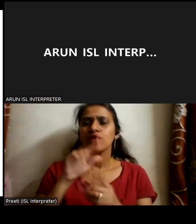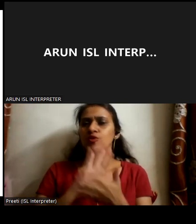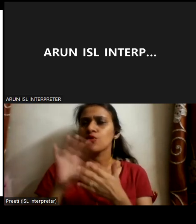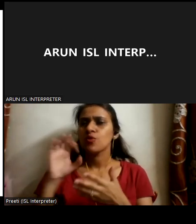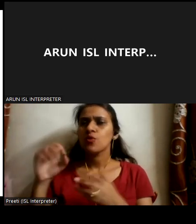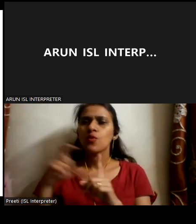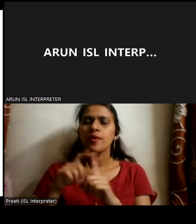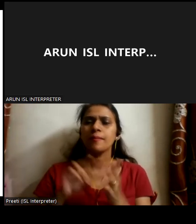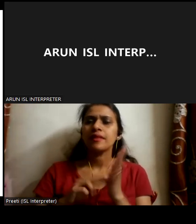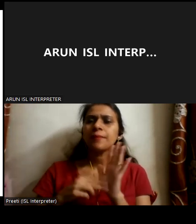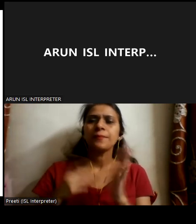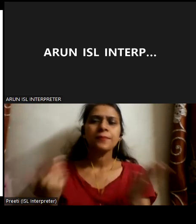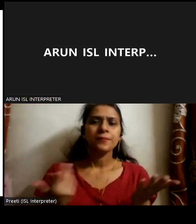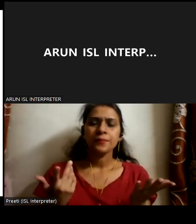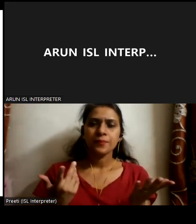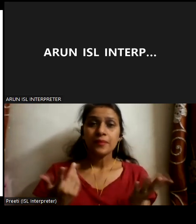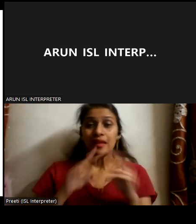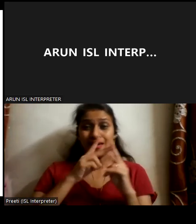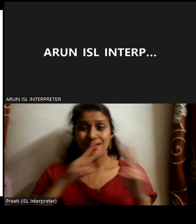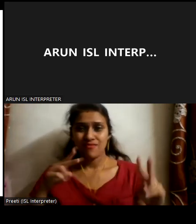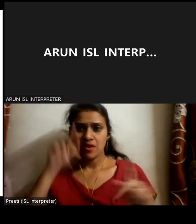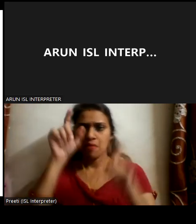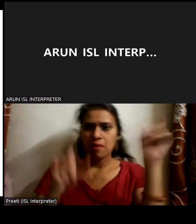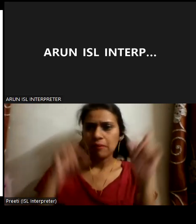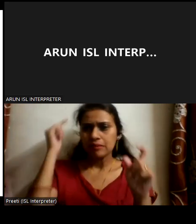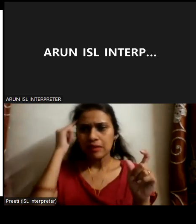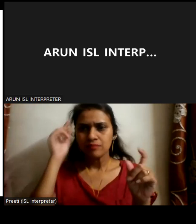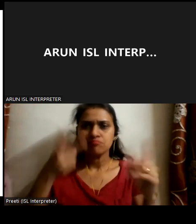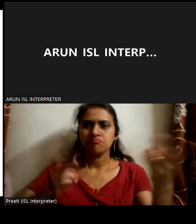So isme alag alag opinion aaye. Kisi ne bola